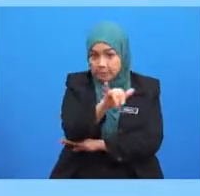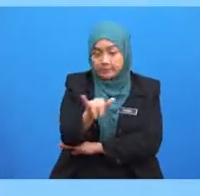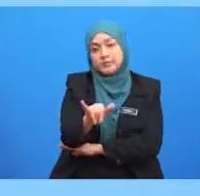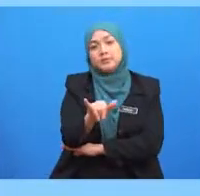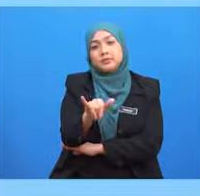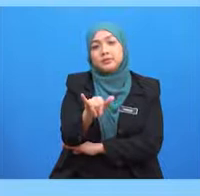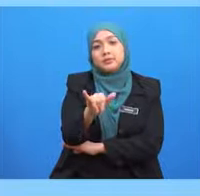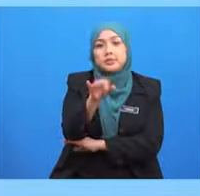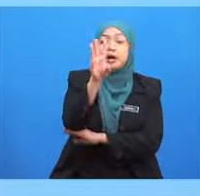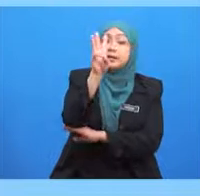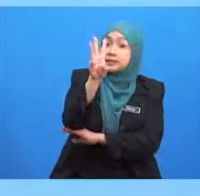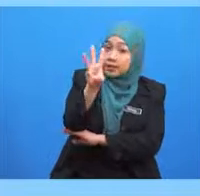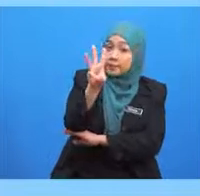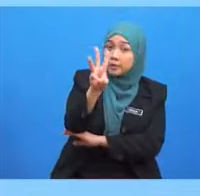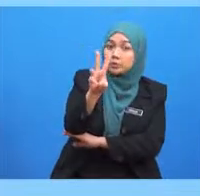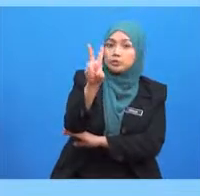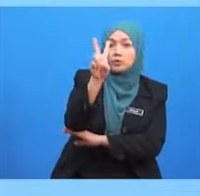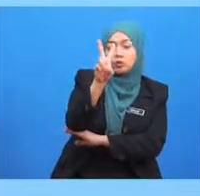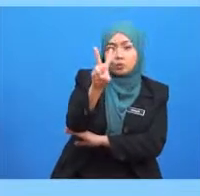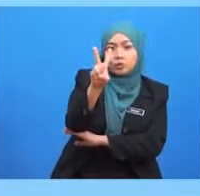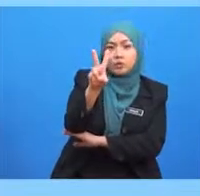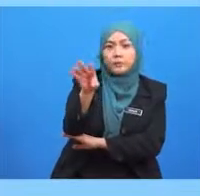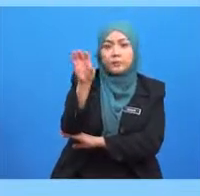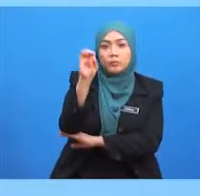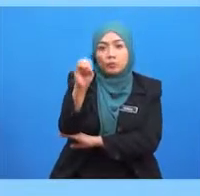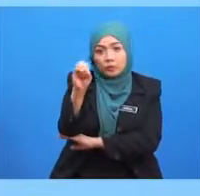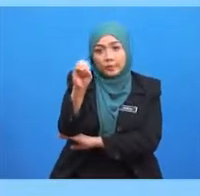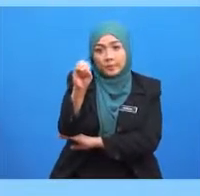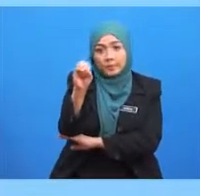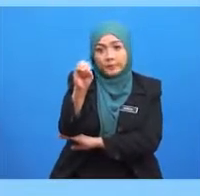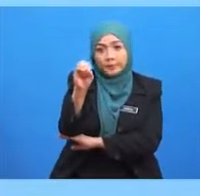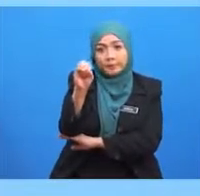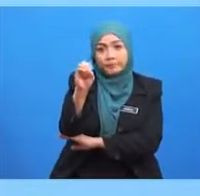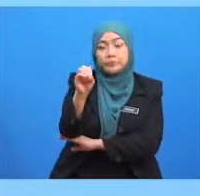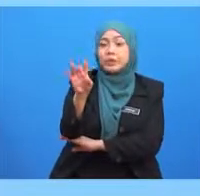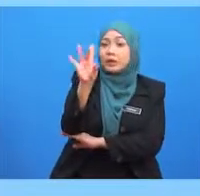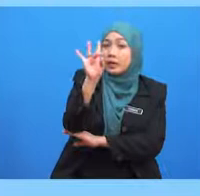pada tahun 2019 jenazah 600